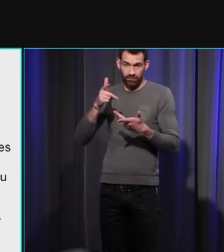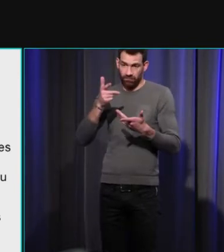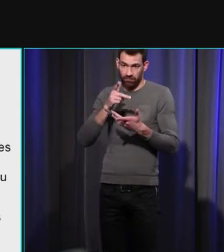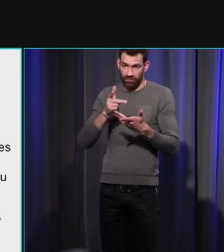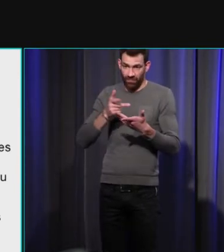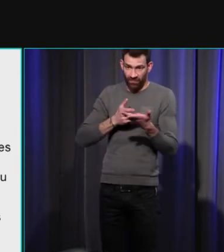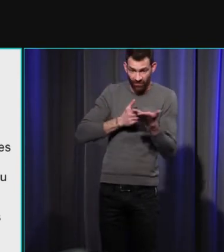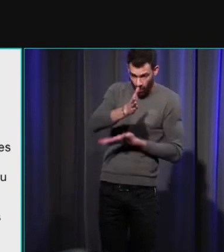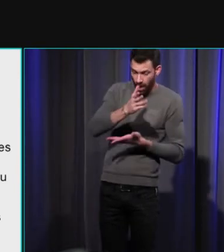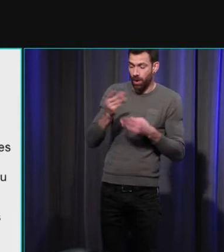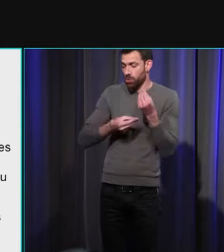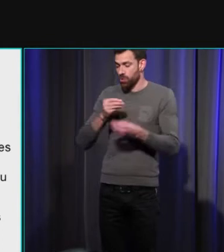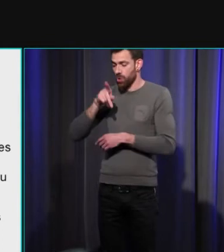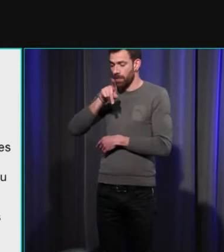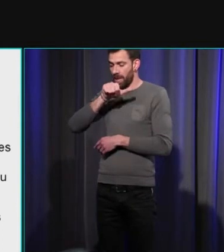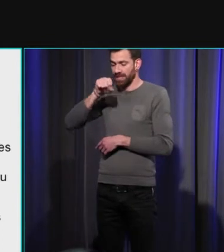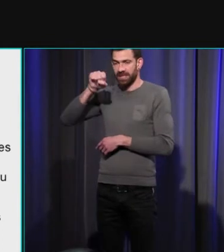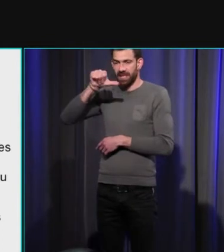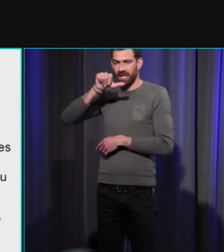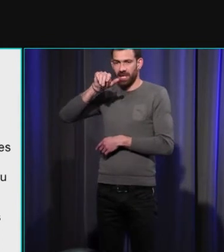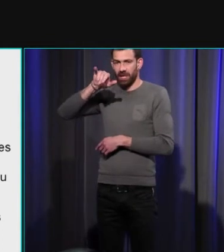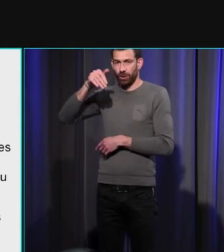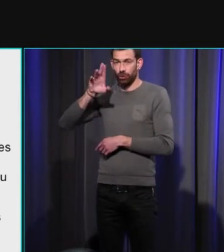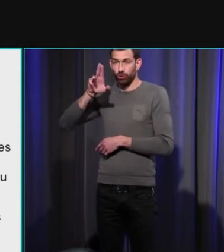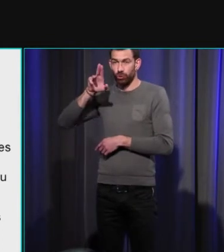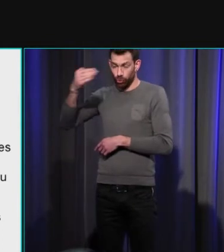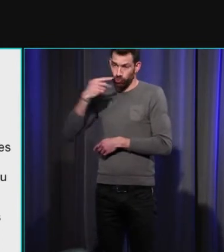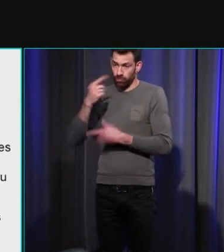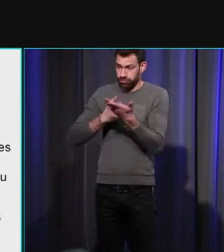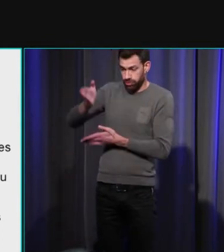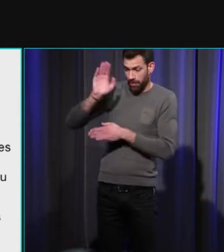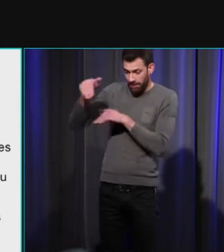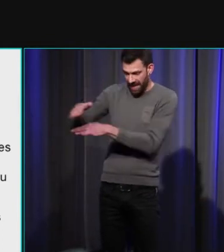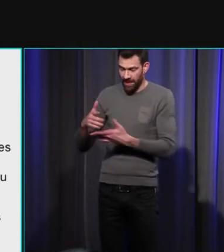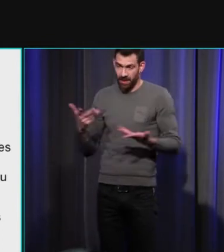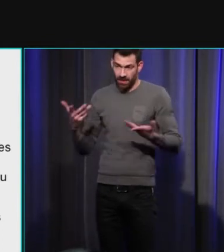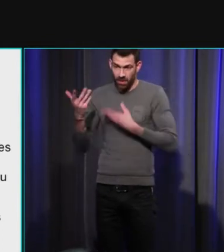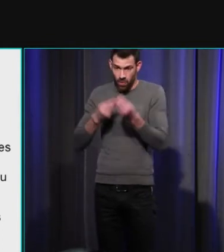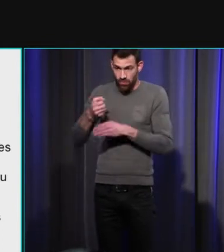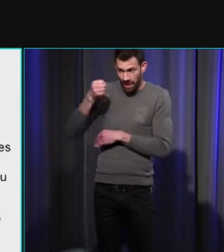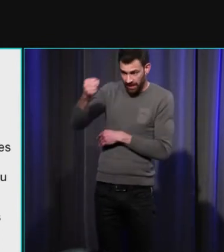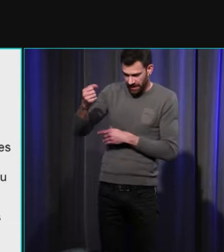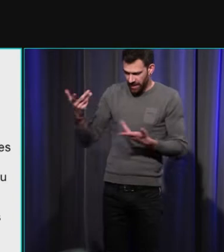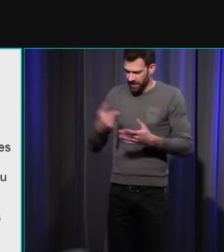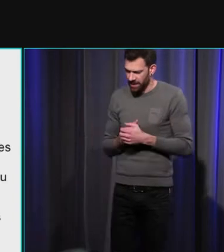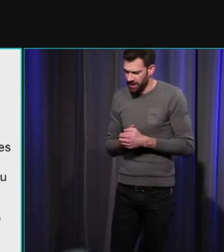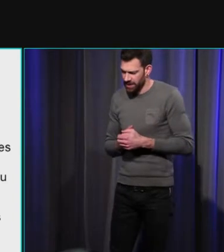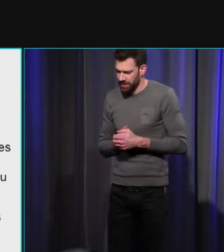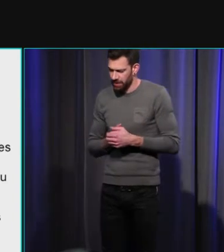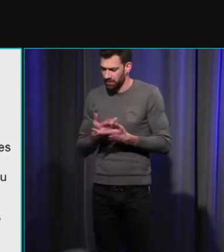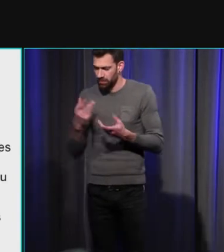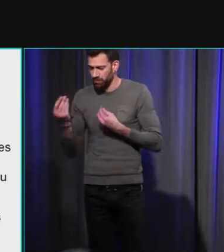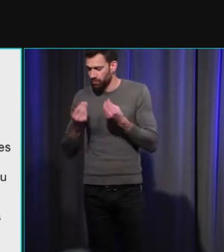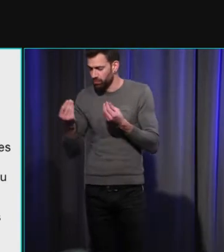passage d'outre-mer on dira l'ancien français entreprises où le père vinage ces solitaires le chemin